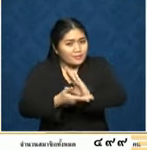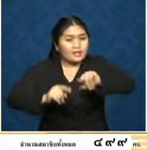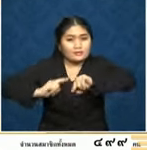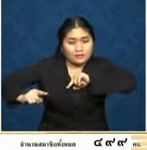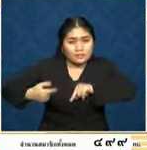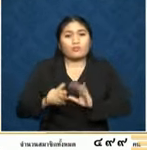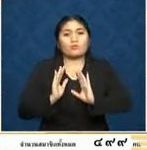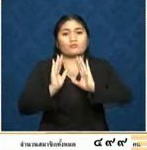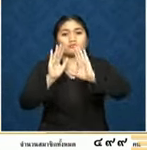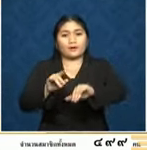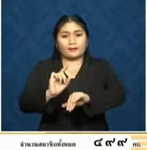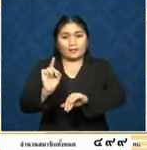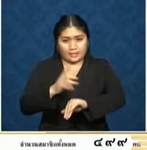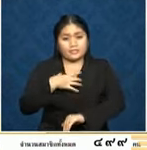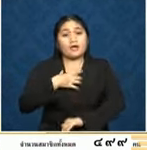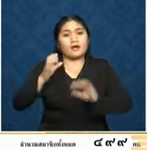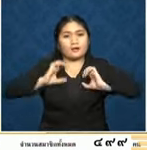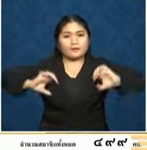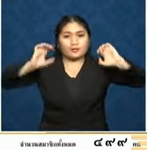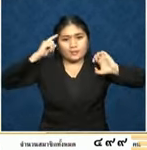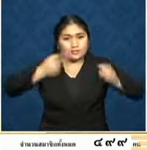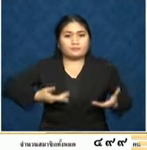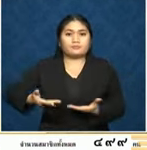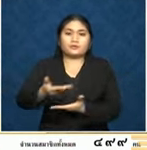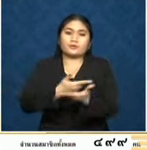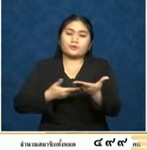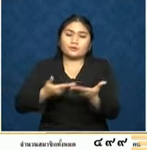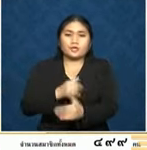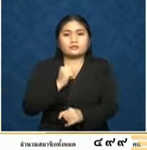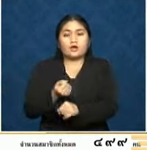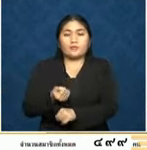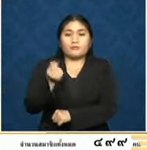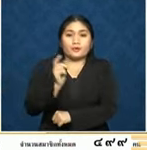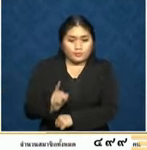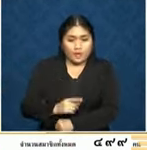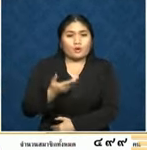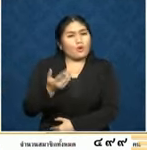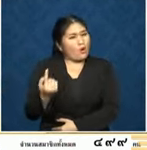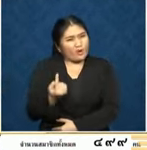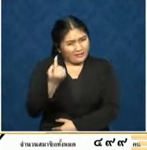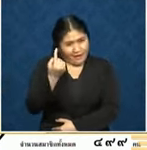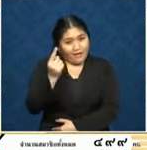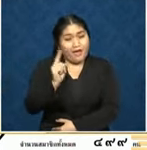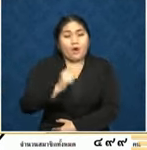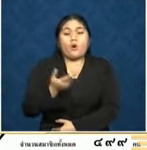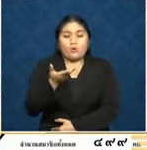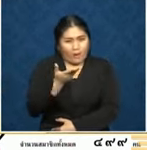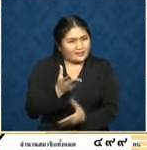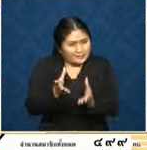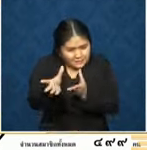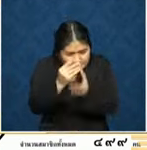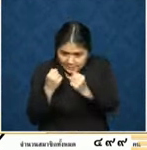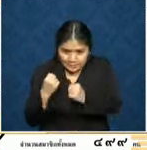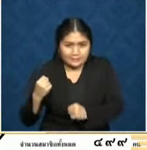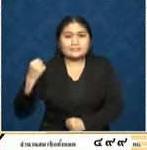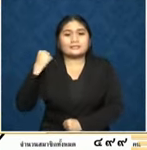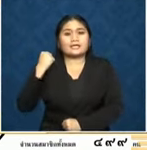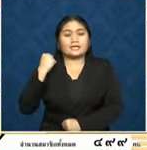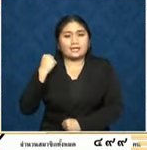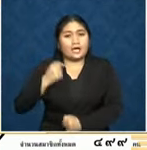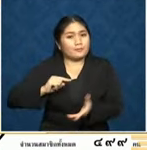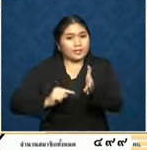ราะฉะนั้นผมก็ฝากว่าให้รัฐไปพิจารณาดูครับว่าจะทำประการใดผมขออย่างเดียวขอให้ได้มีการศึกษาเรื่องนี้อย่างจริงจังอย่างไรเป็นจุดประ